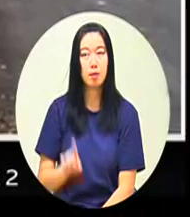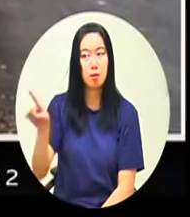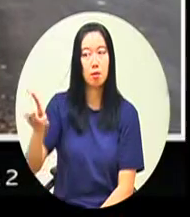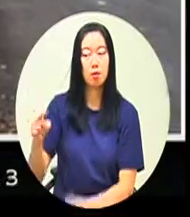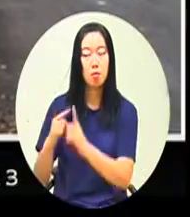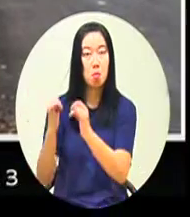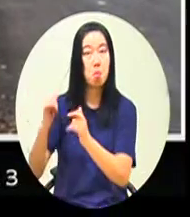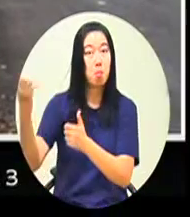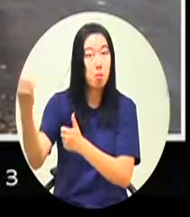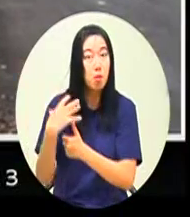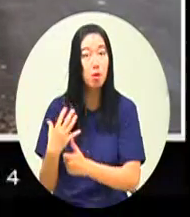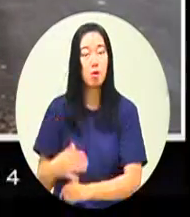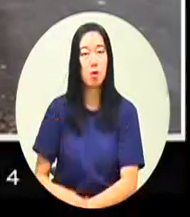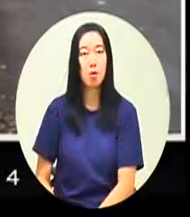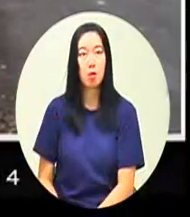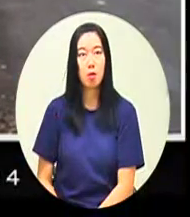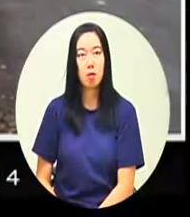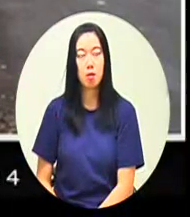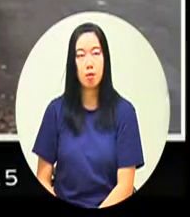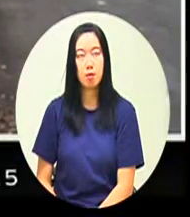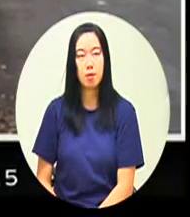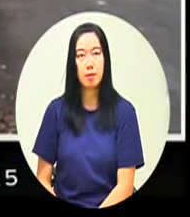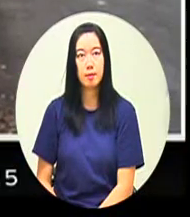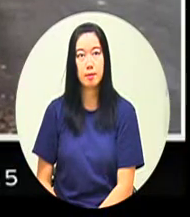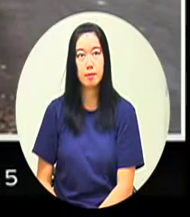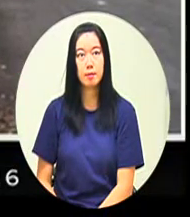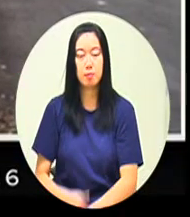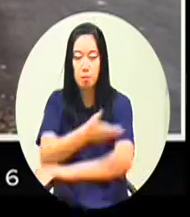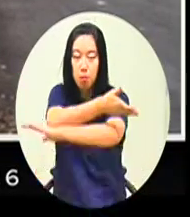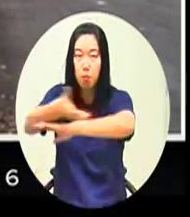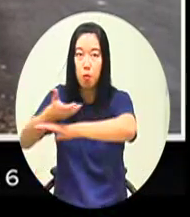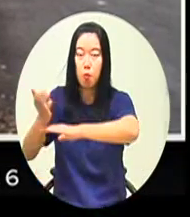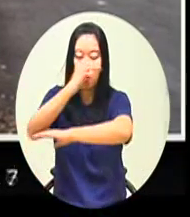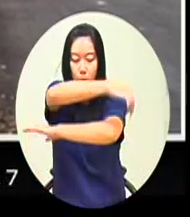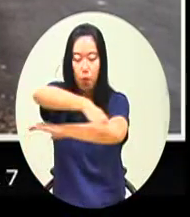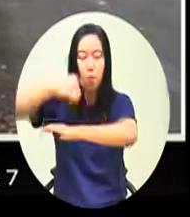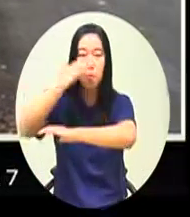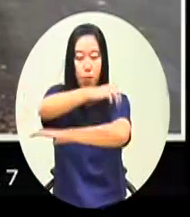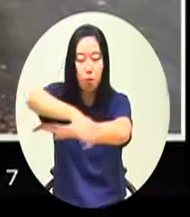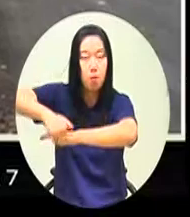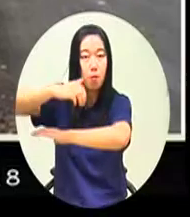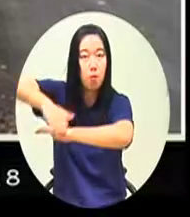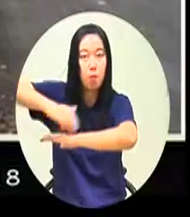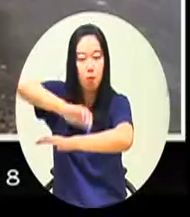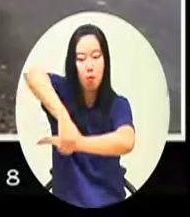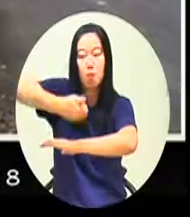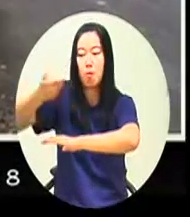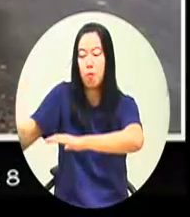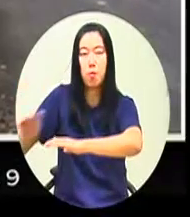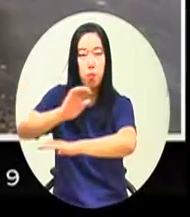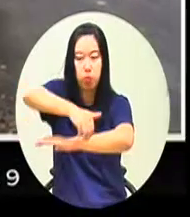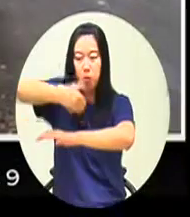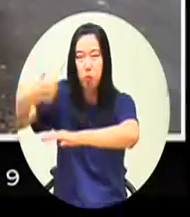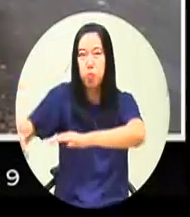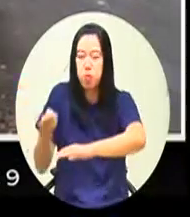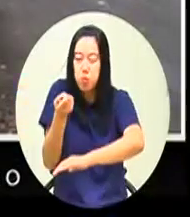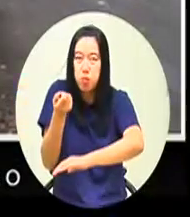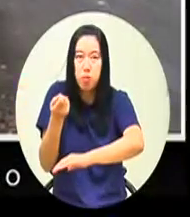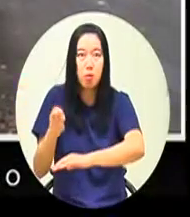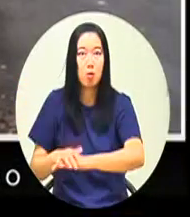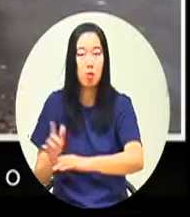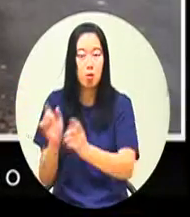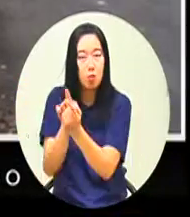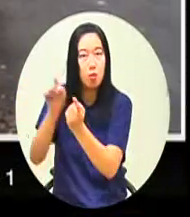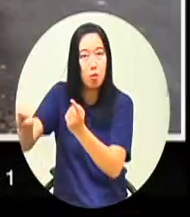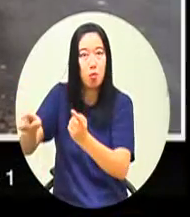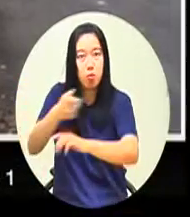讲 这个东西呢，你看 这样子的一个，把这些泥土只在河床上这样拨平，那对于